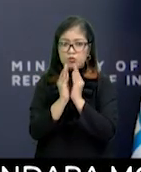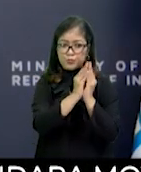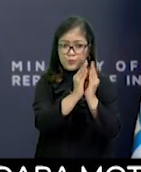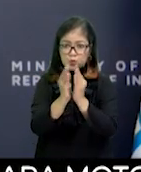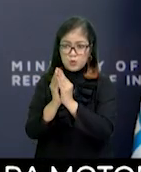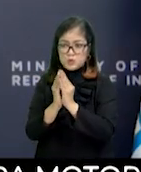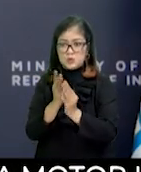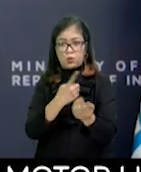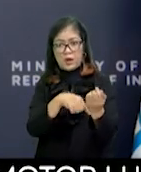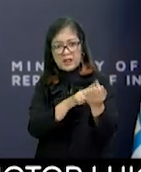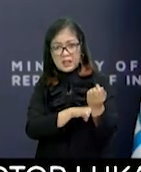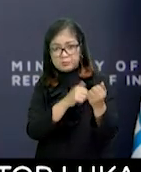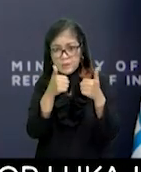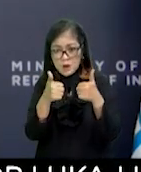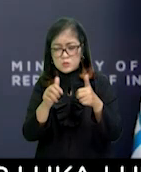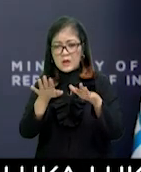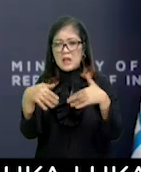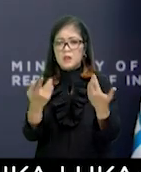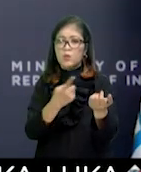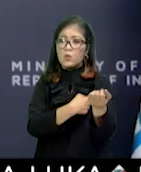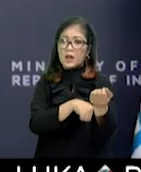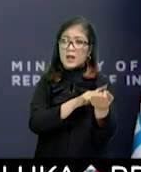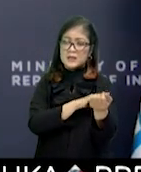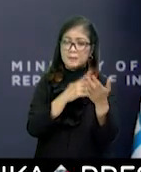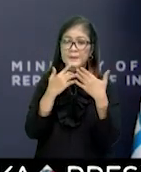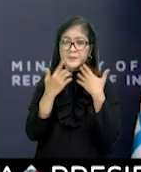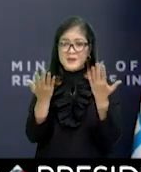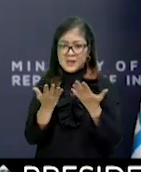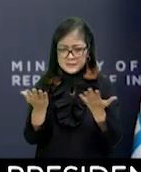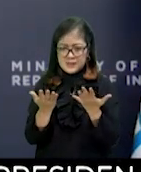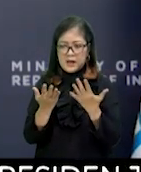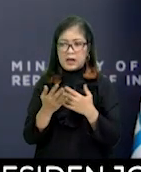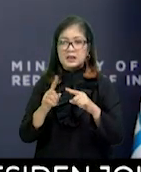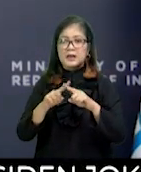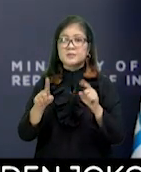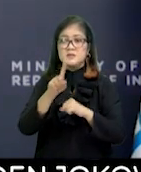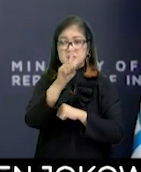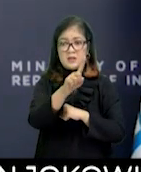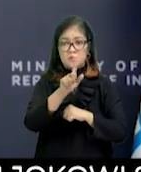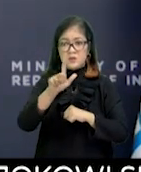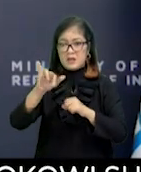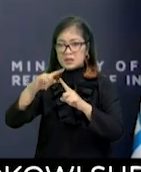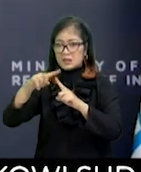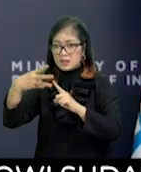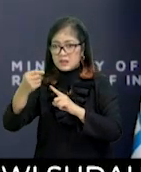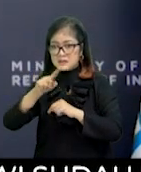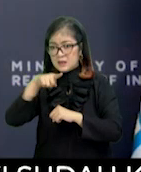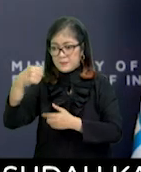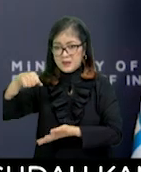premium maupun sederhana dengan ukuran mulai dari satu liter sampai dengan jerigen